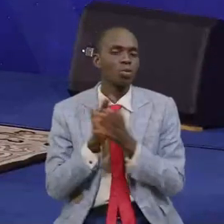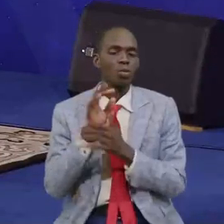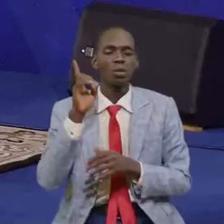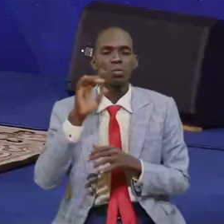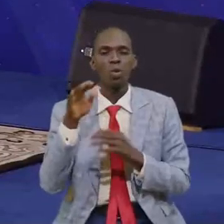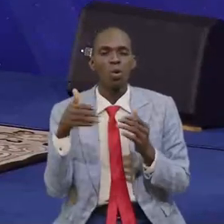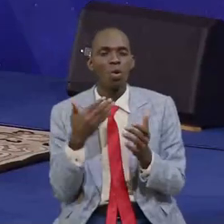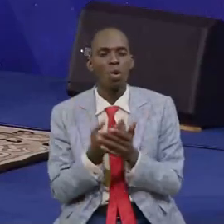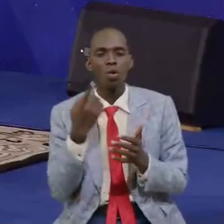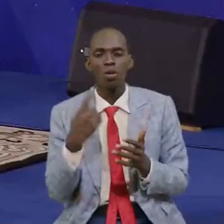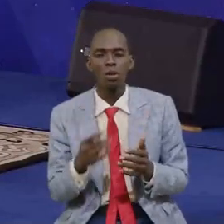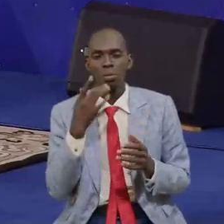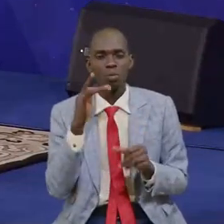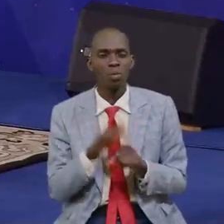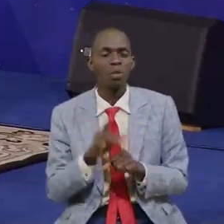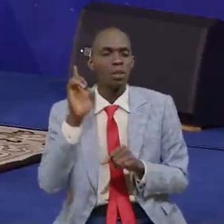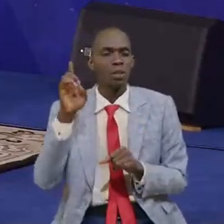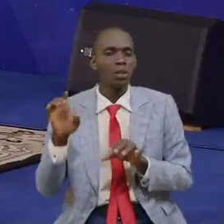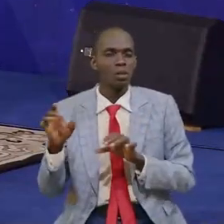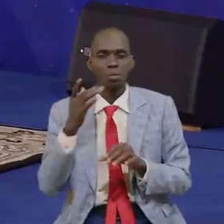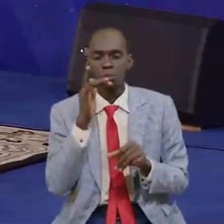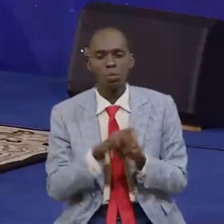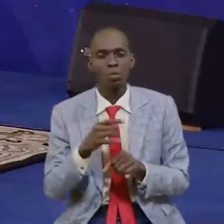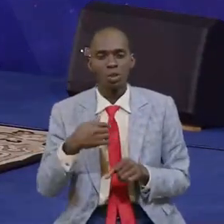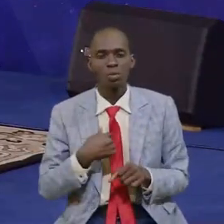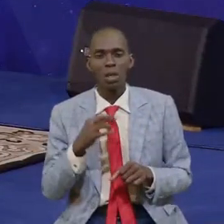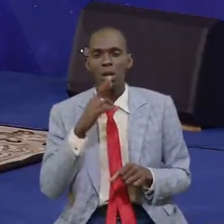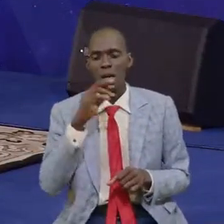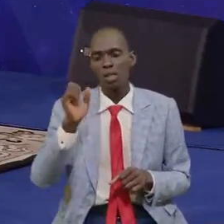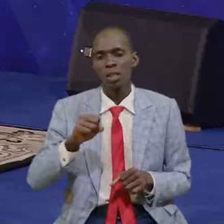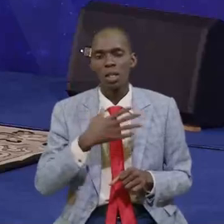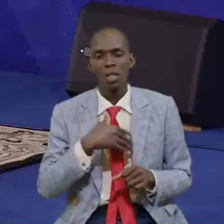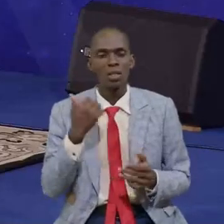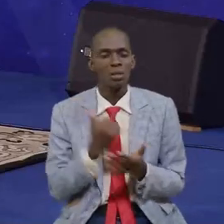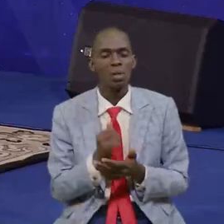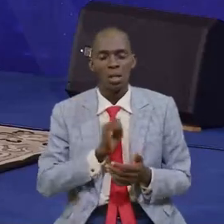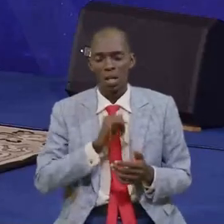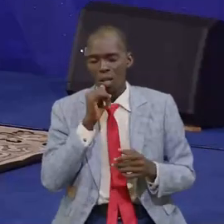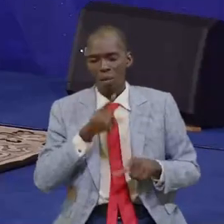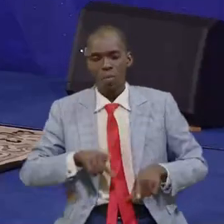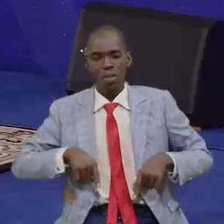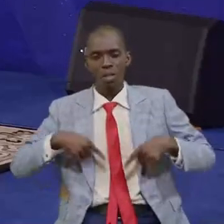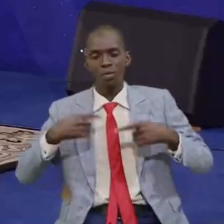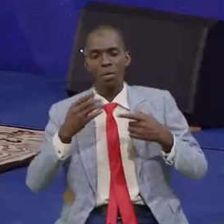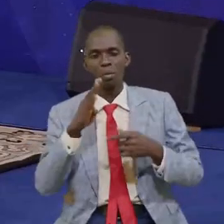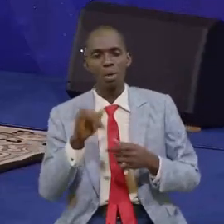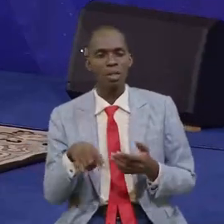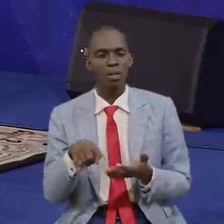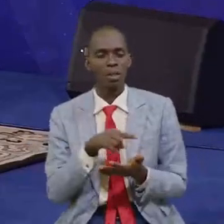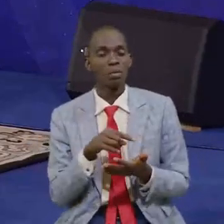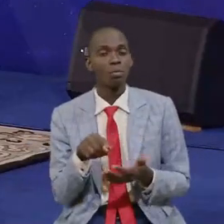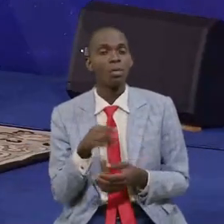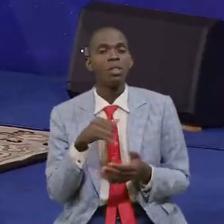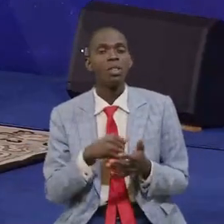promesses qu'il a faites pour moi, elles sont oui et amen. Et je vis par elles. C'est cette foi qui nous prépare